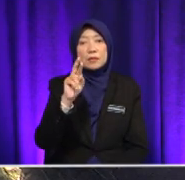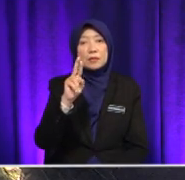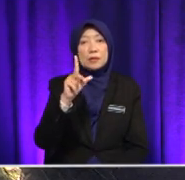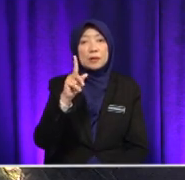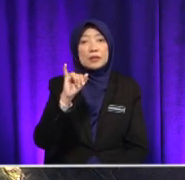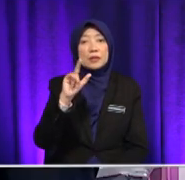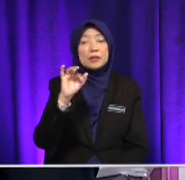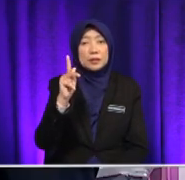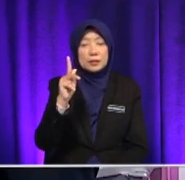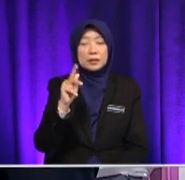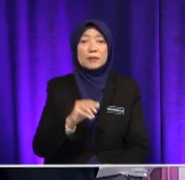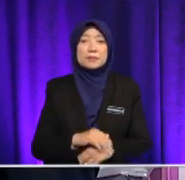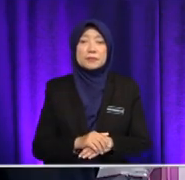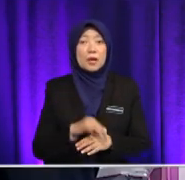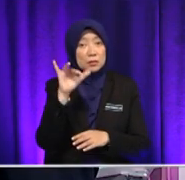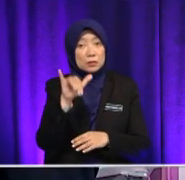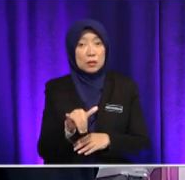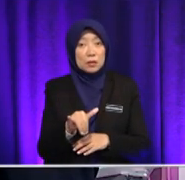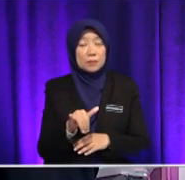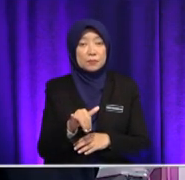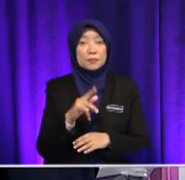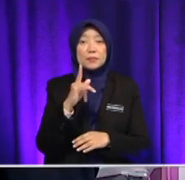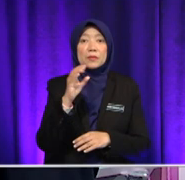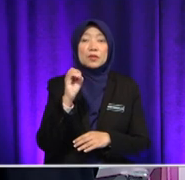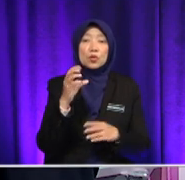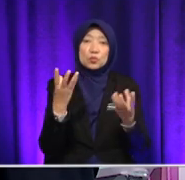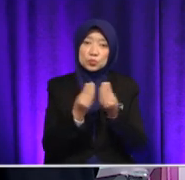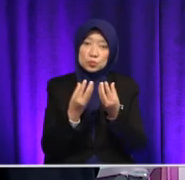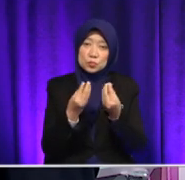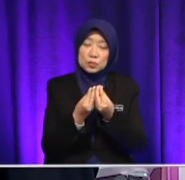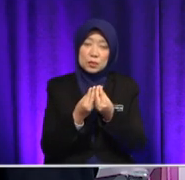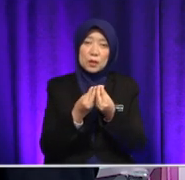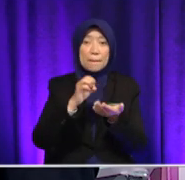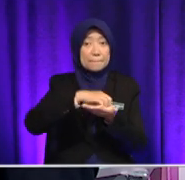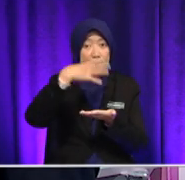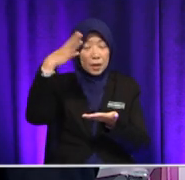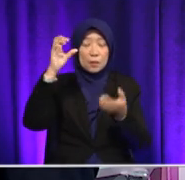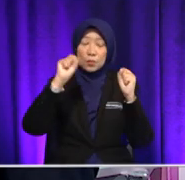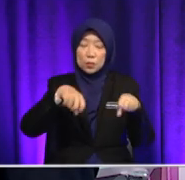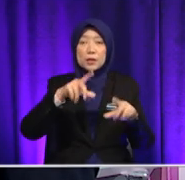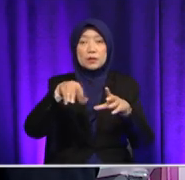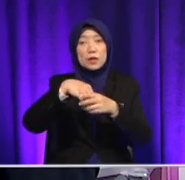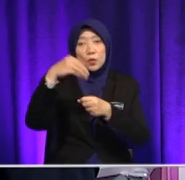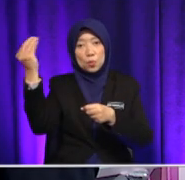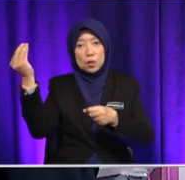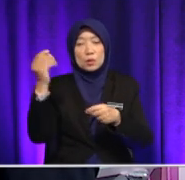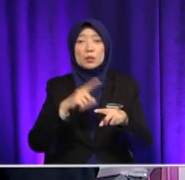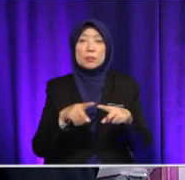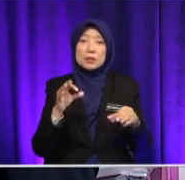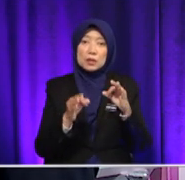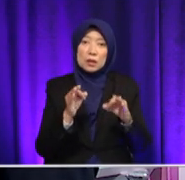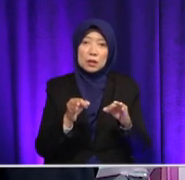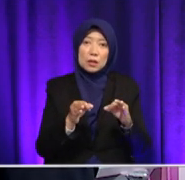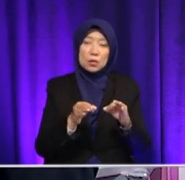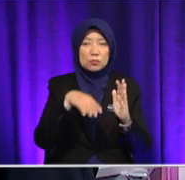dia ada dua biasanya Papa tanda akrilik yang eh kos yang bahannya lebih mahal Oke kita boleh letak di luar lah kalau eee